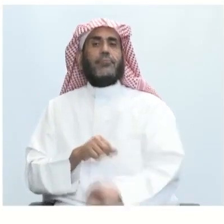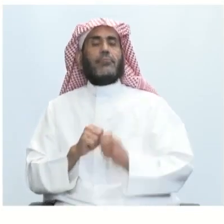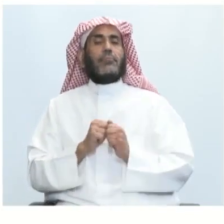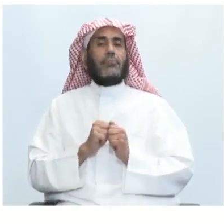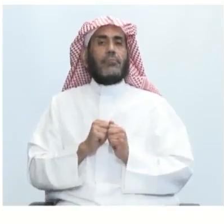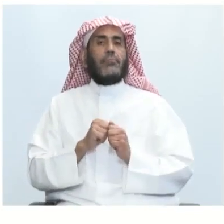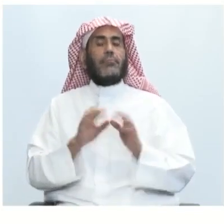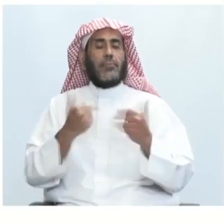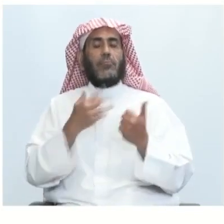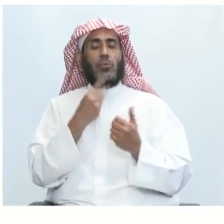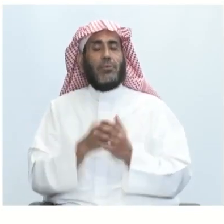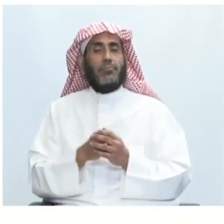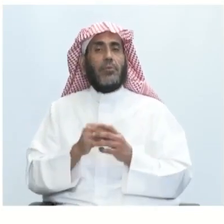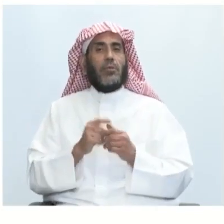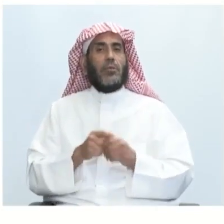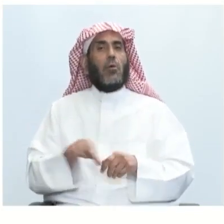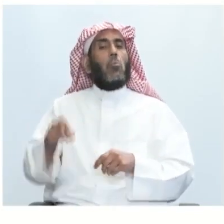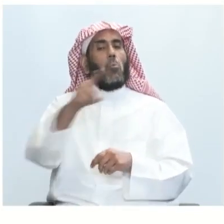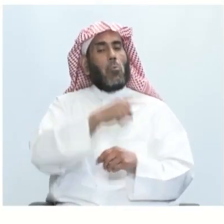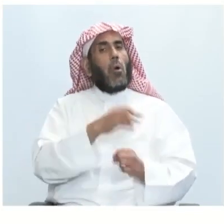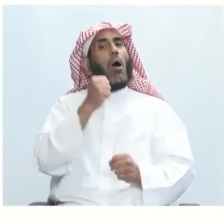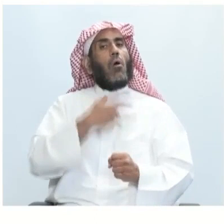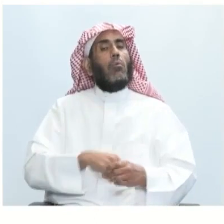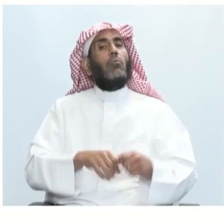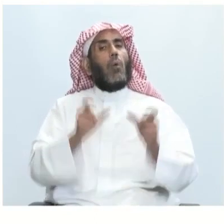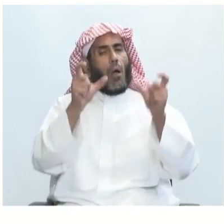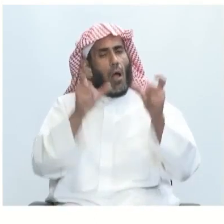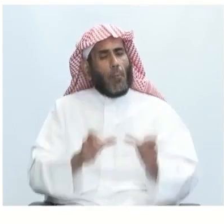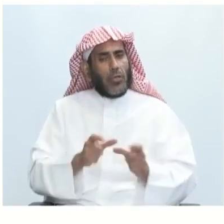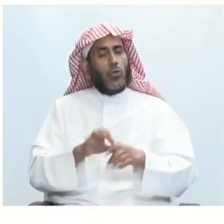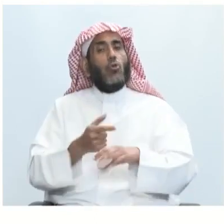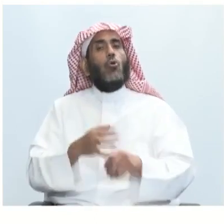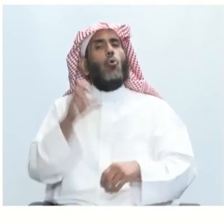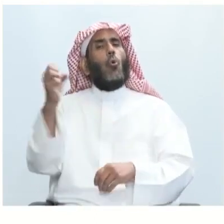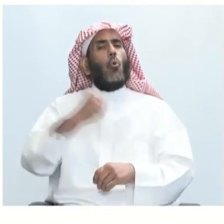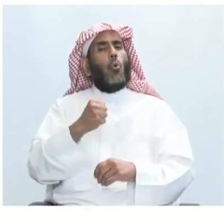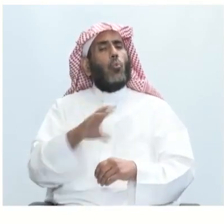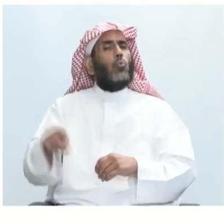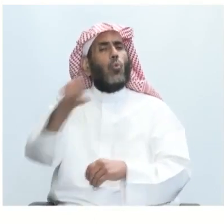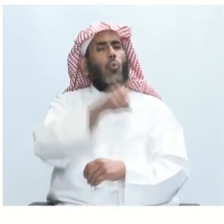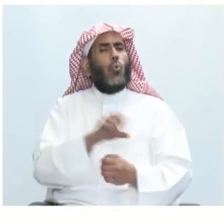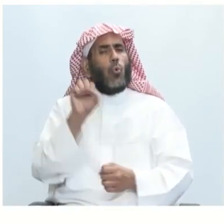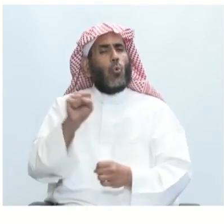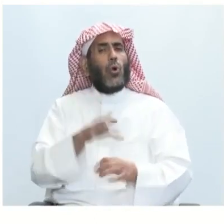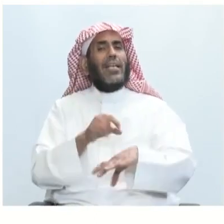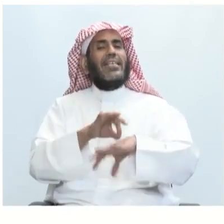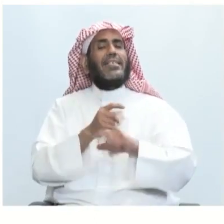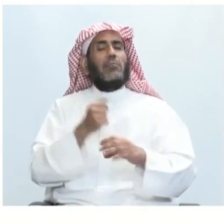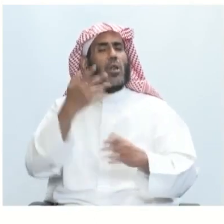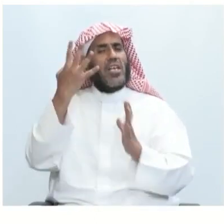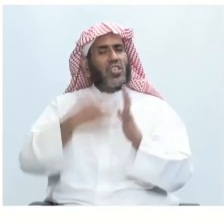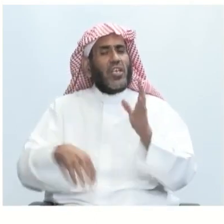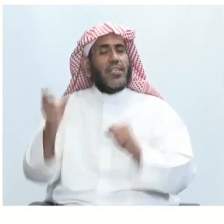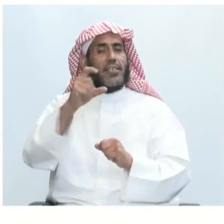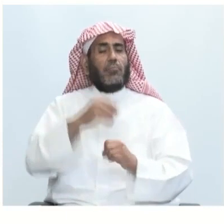السعوديه جميل هنا تكفل حقوق الانسان اذا السعوديه تكفل حق حقوق الانسان لانها تطبق احكام الشريعه ولان الشريعه الاسلاميه تكفل